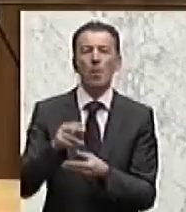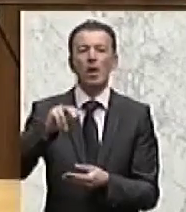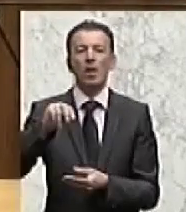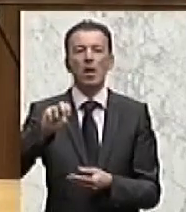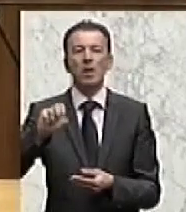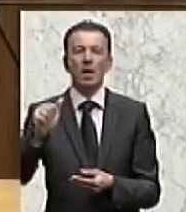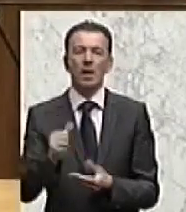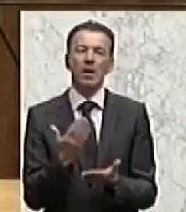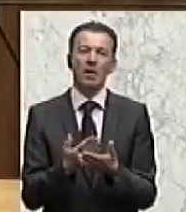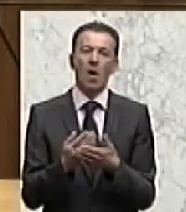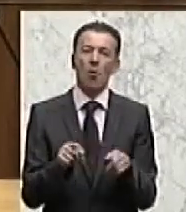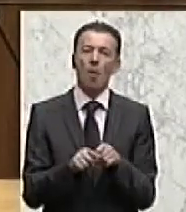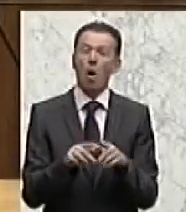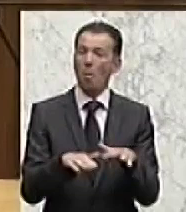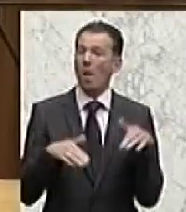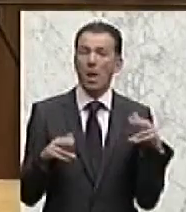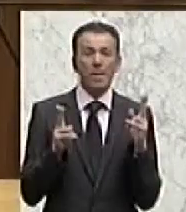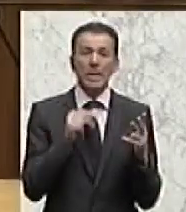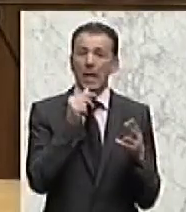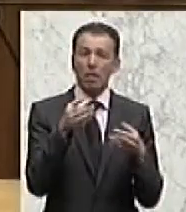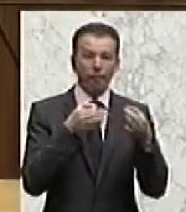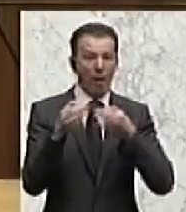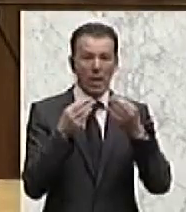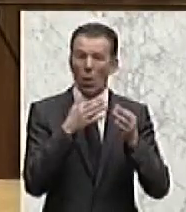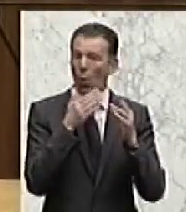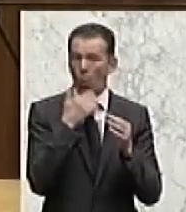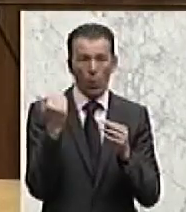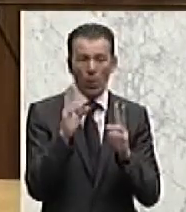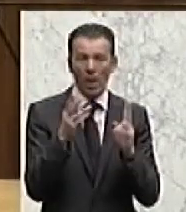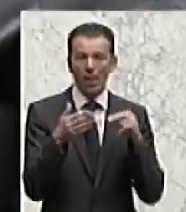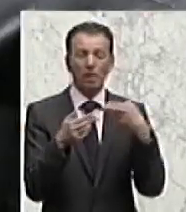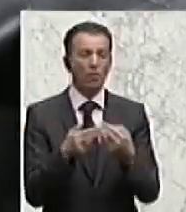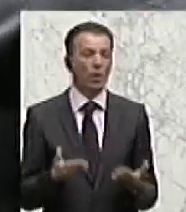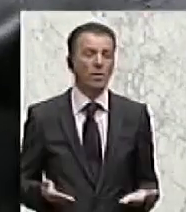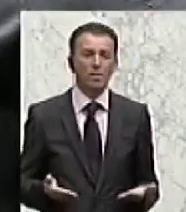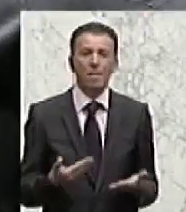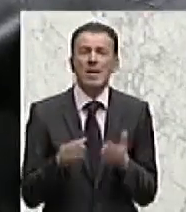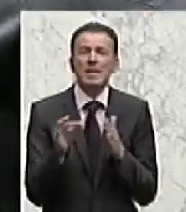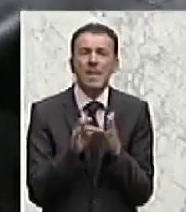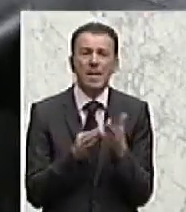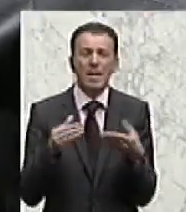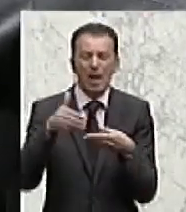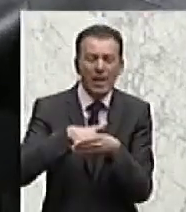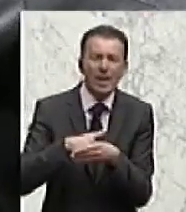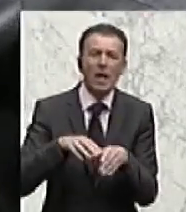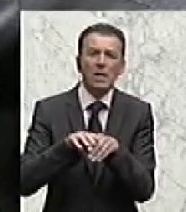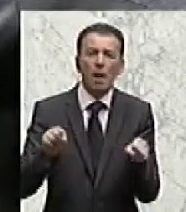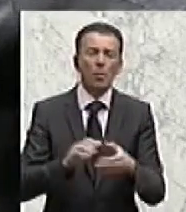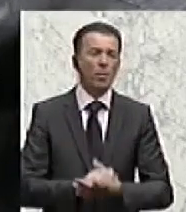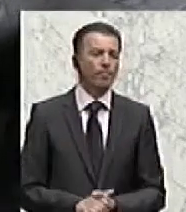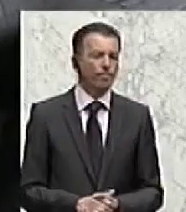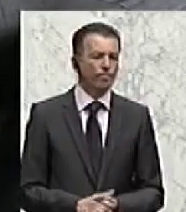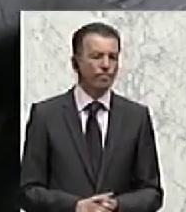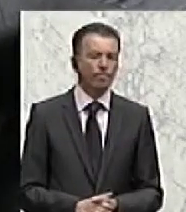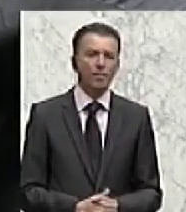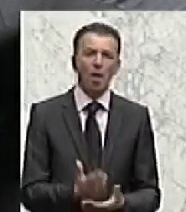nicht präzise Auskunft geben können darüber, was eigentlich im Detail hier materieller Inhalt dieses Abkommens ist. Faktum